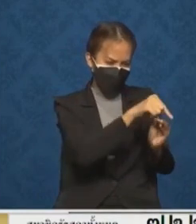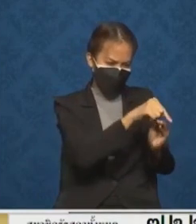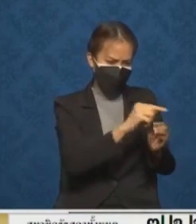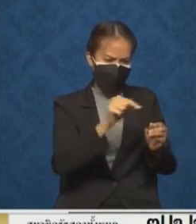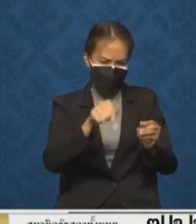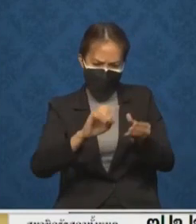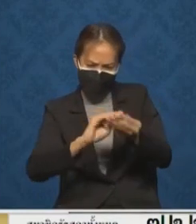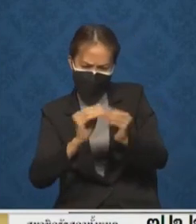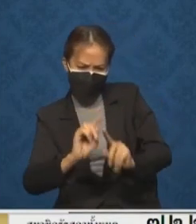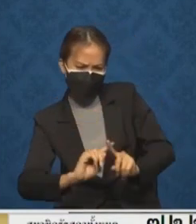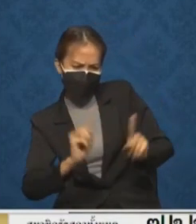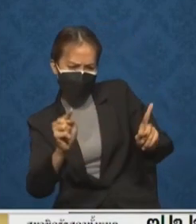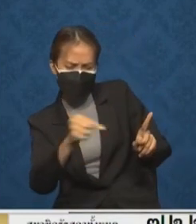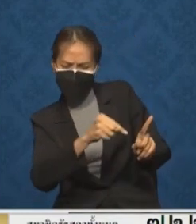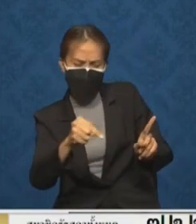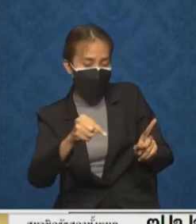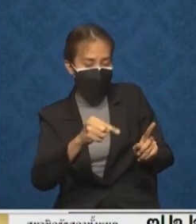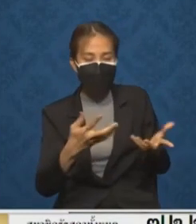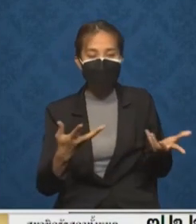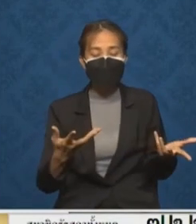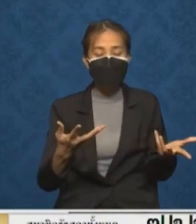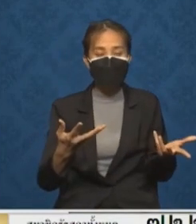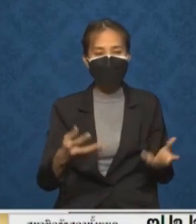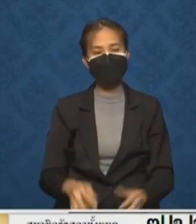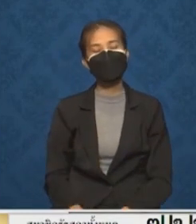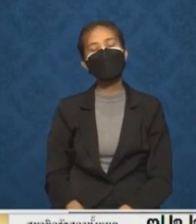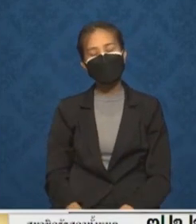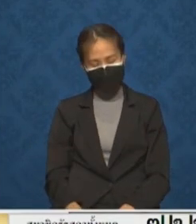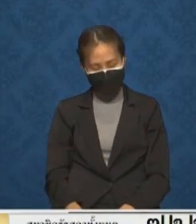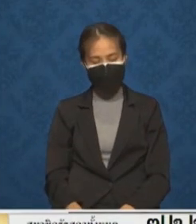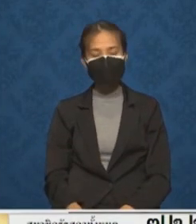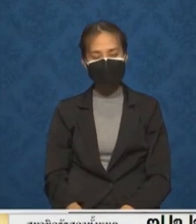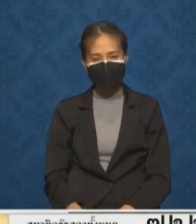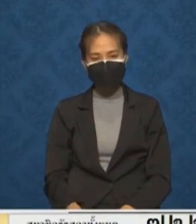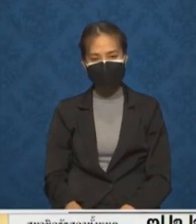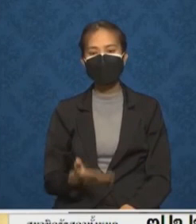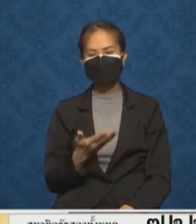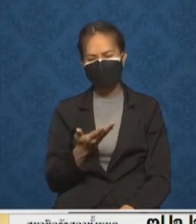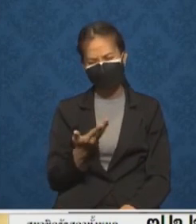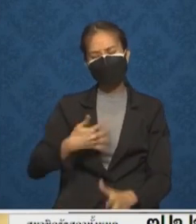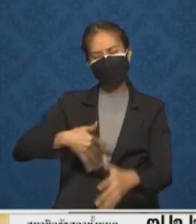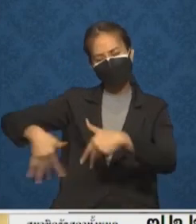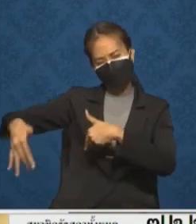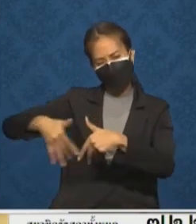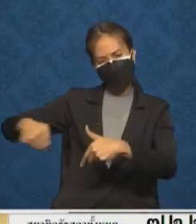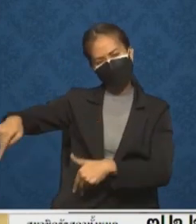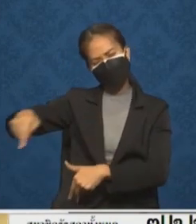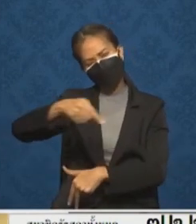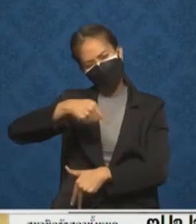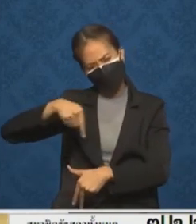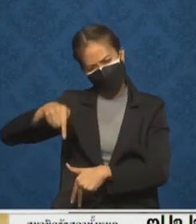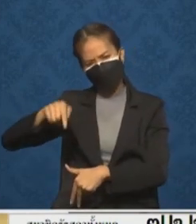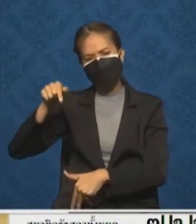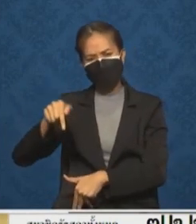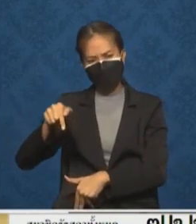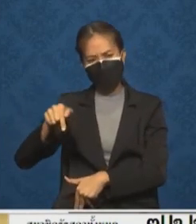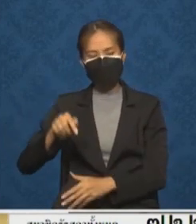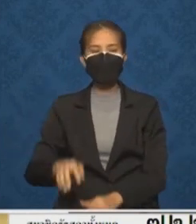งผมเข้าใจว่ากรณีเช่นนี้คงอาจจะทำให้ประชาชนในเมือง